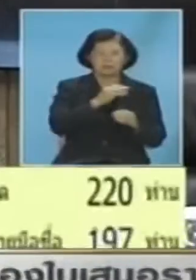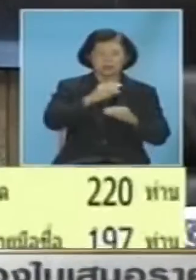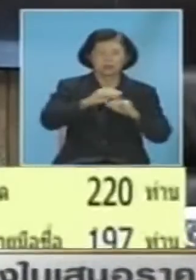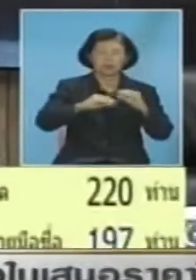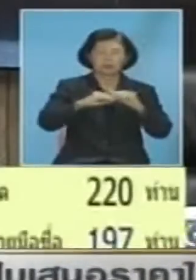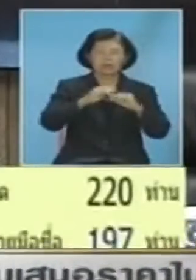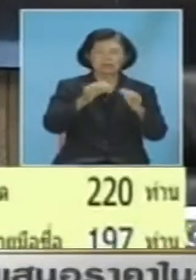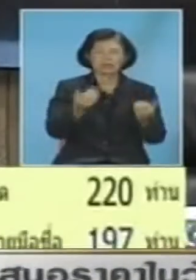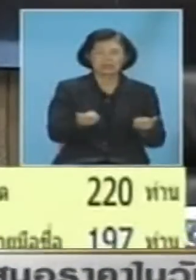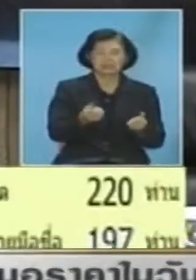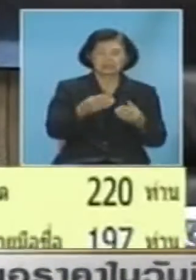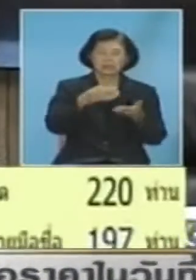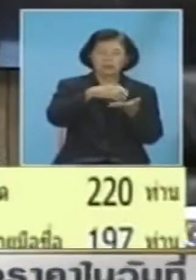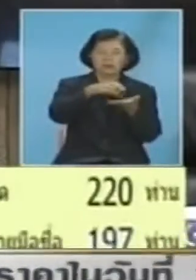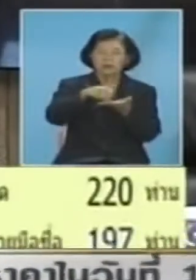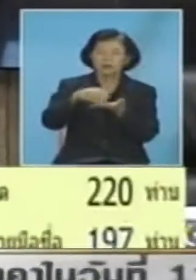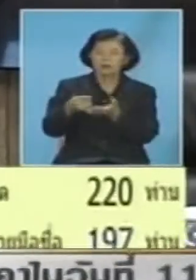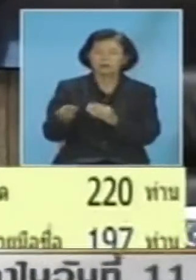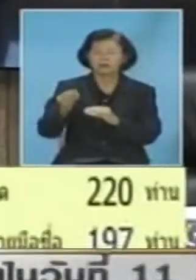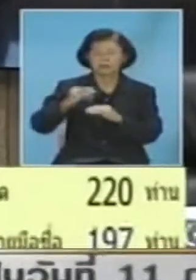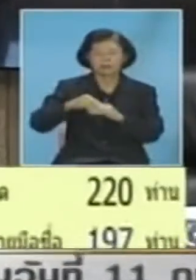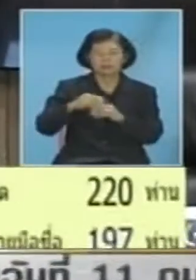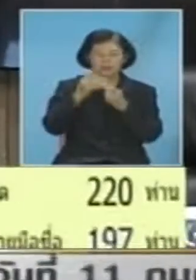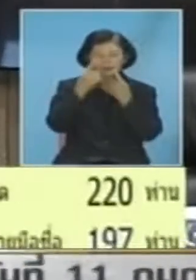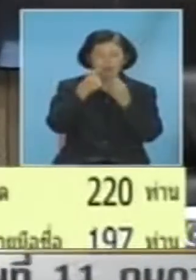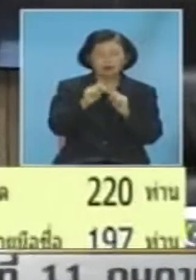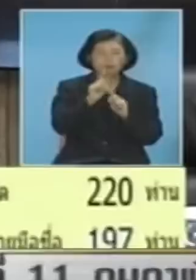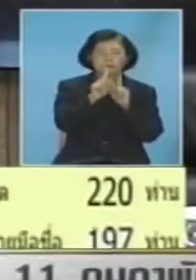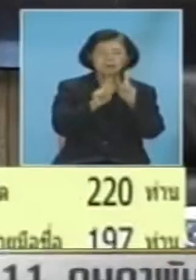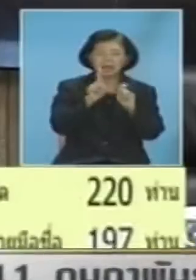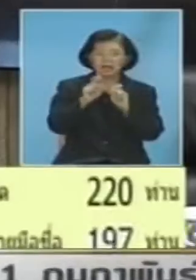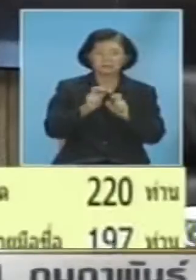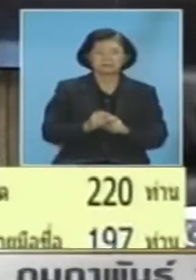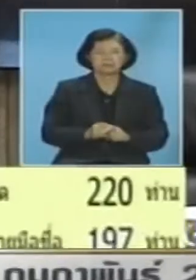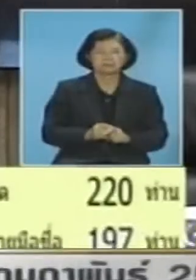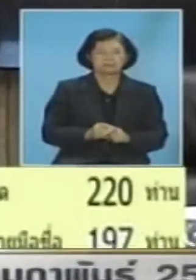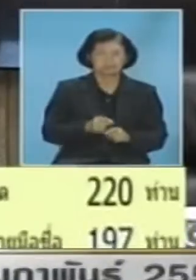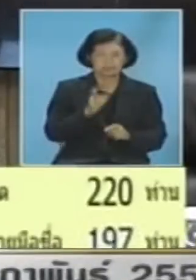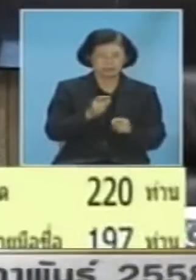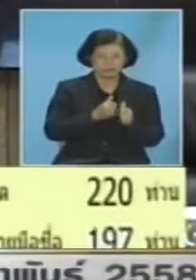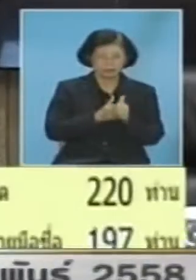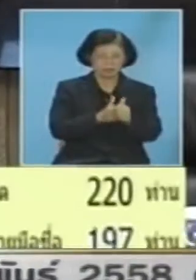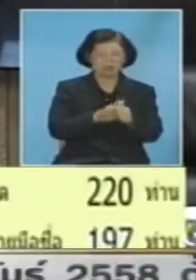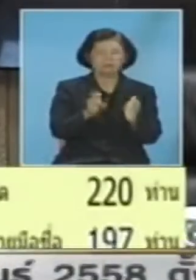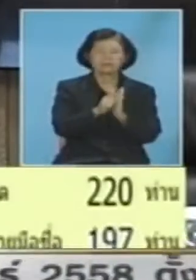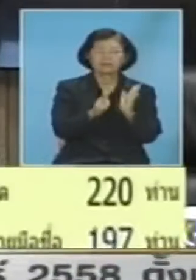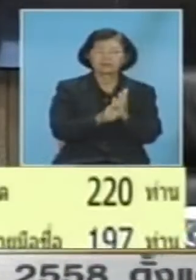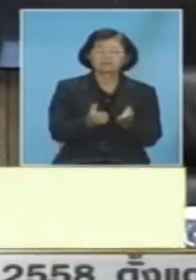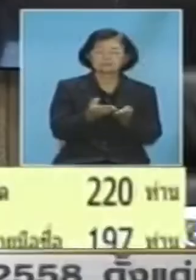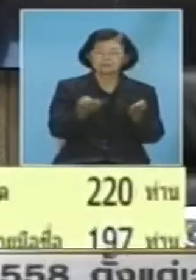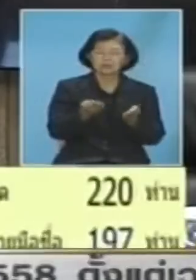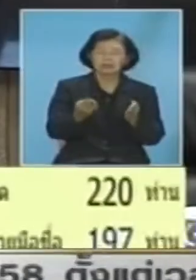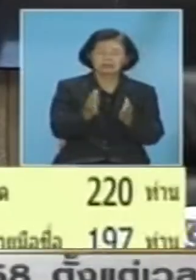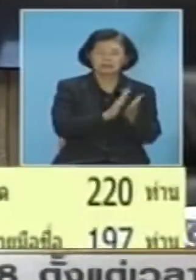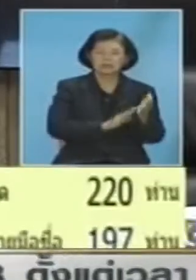ให้ข้อมูลเพิ่มเติมพร้อมกับตอบข้อซักถามของท่านสมาชิกค่ะทั้งนี้เป็นไปตามหลักบริหารราชการแผ่นดินของรัฐบาล